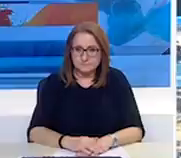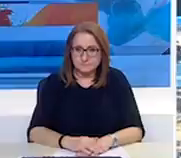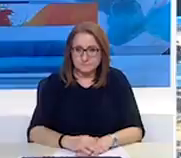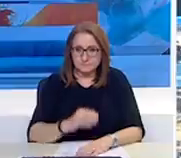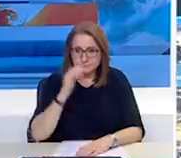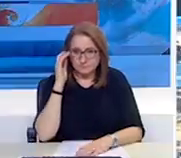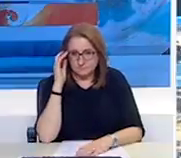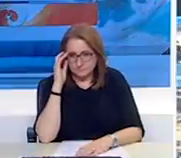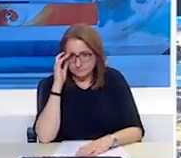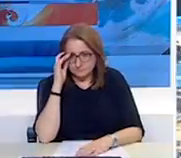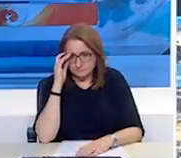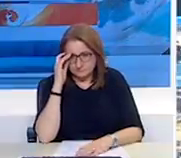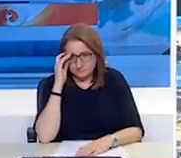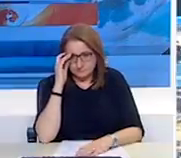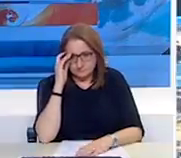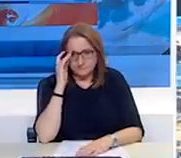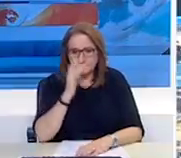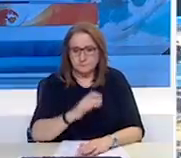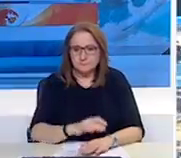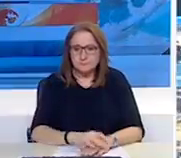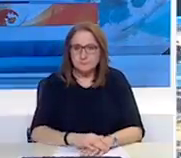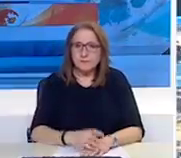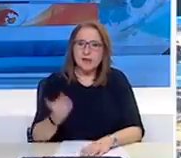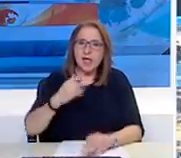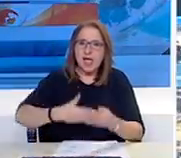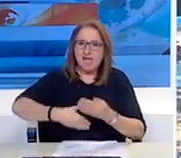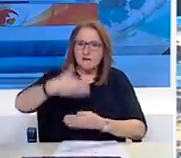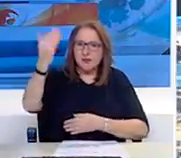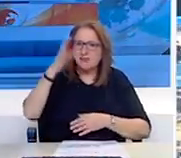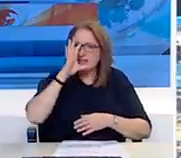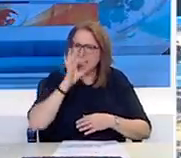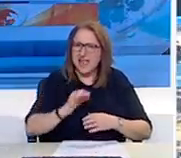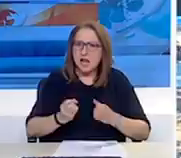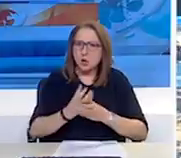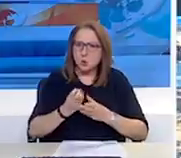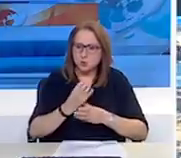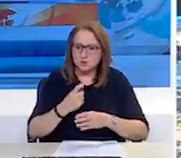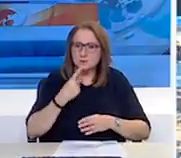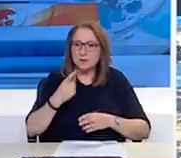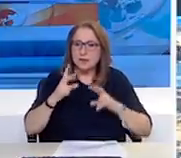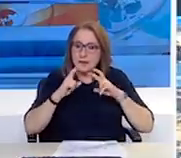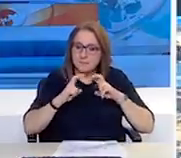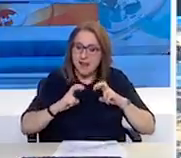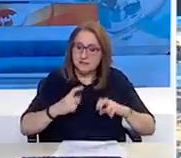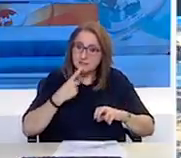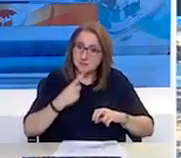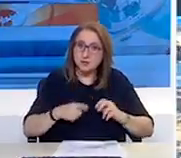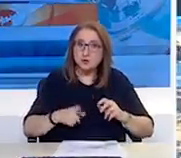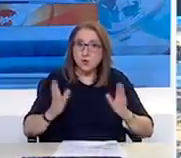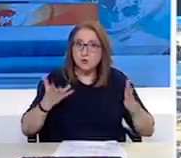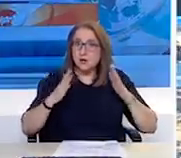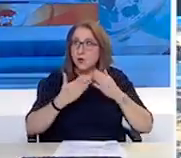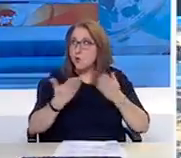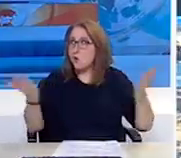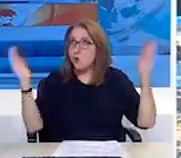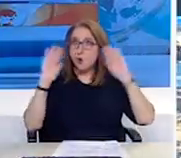Σταθάκου από την εφημερίδα Real News και το Real FM. Οι μελέτες έχουν δείξει την υψηλή επικινδυνότητα των κλειστών χώρων, ειδικά όταν